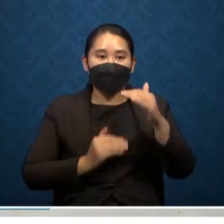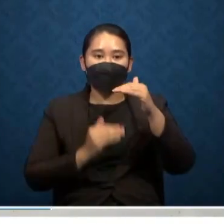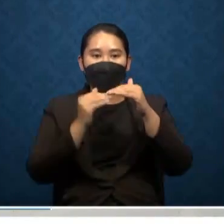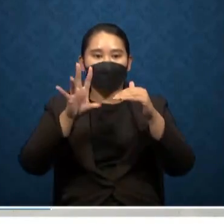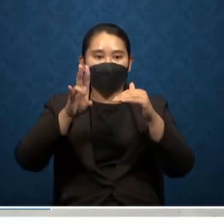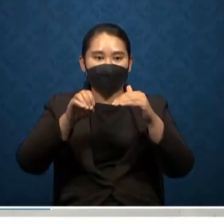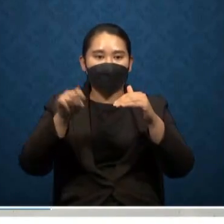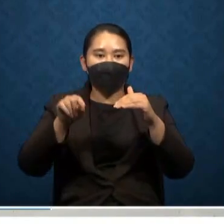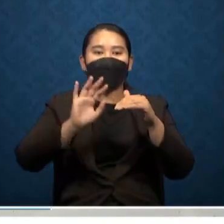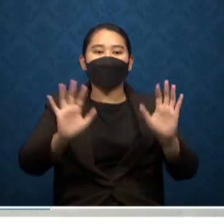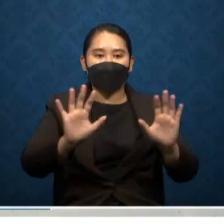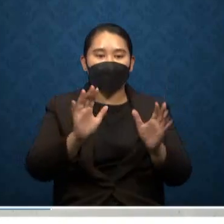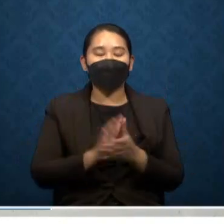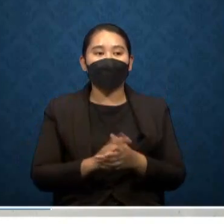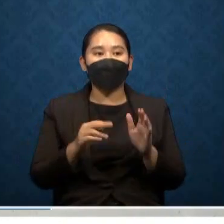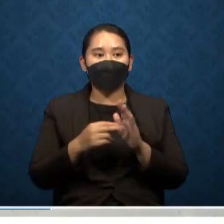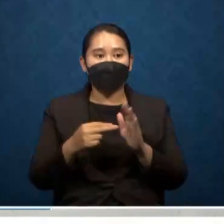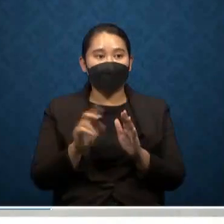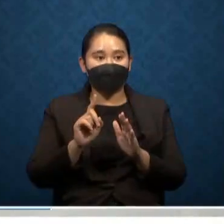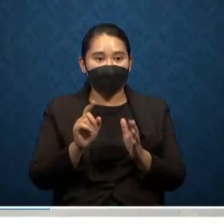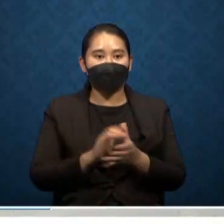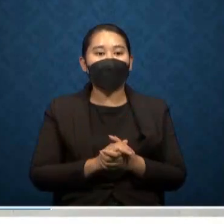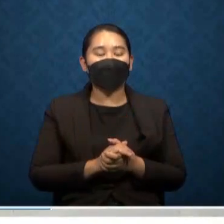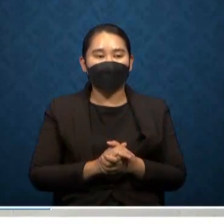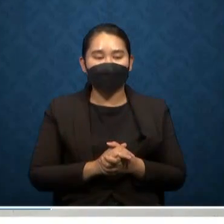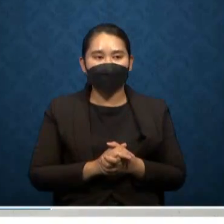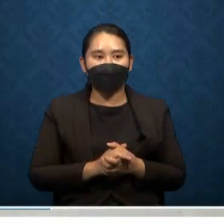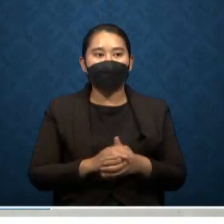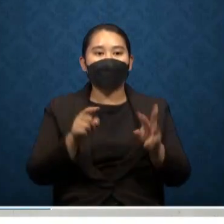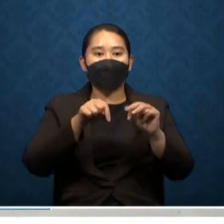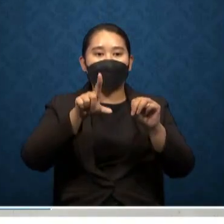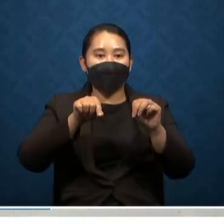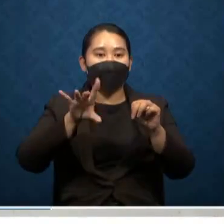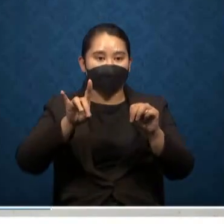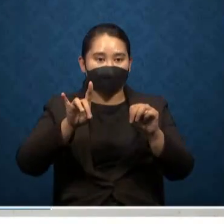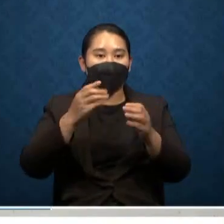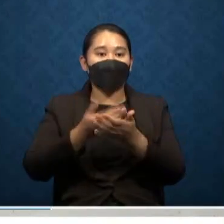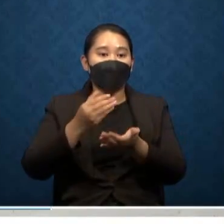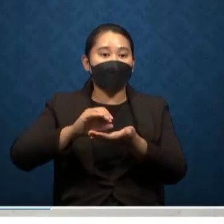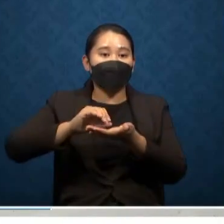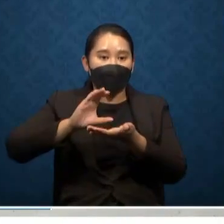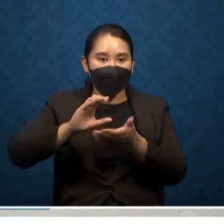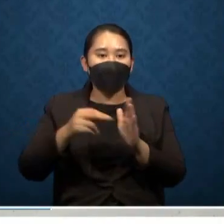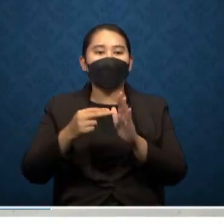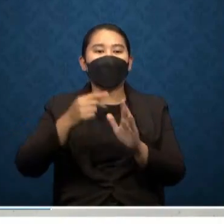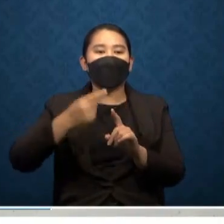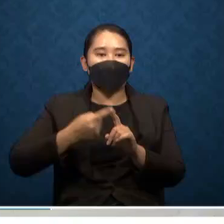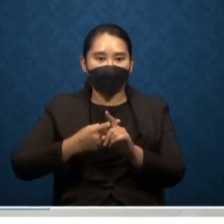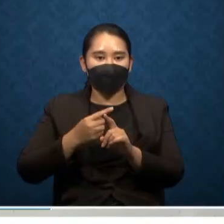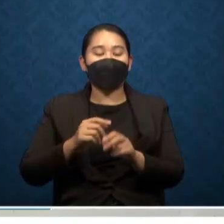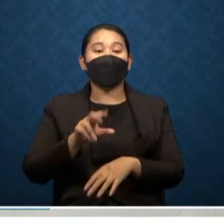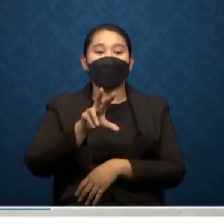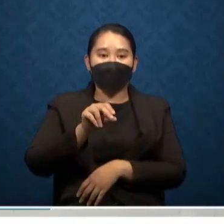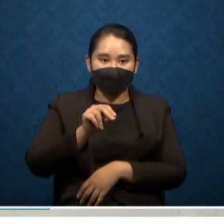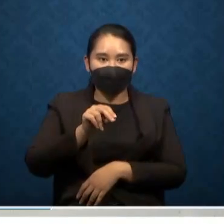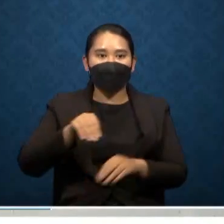ครับส่วนที่2นั้นเรื่องของการขยายกรอบวงเงินในมาตรา28นั้นก็เป็นการขยายชั่วคราวจาก30เป็น